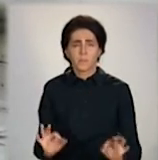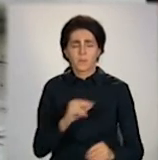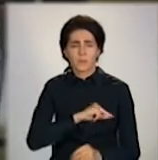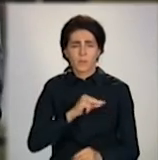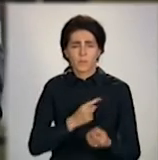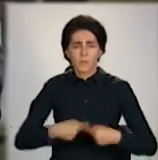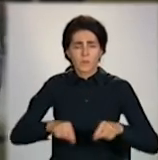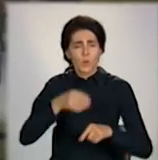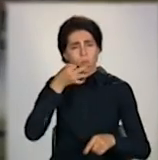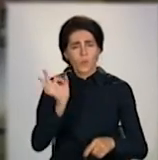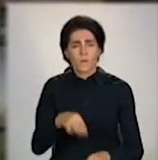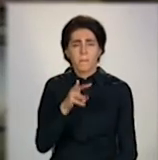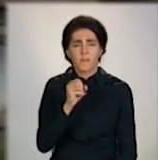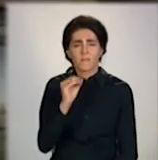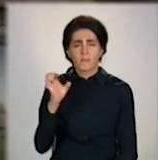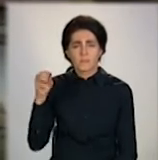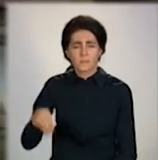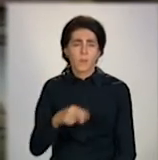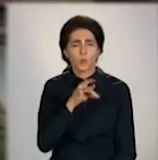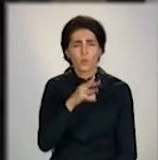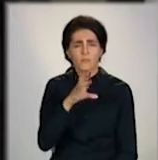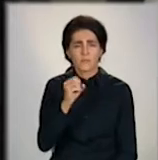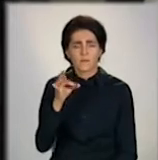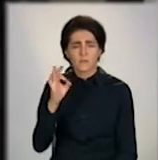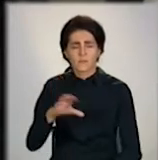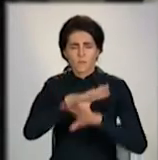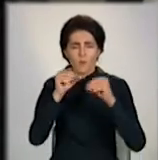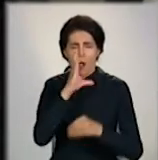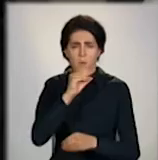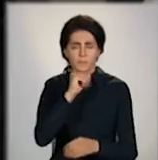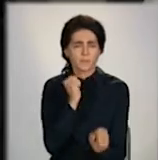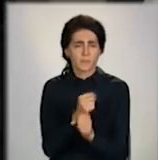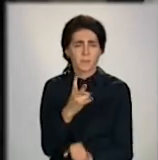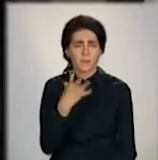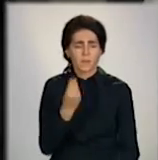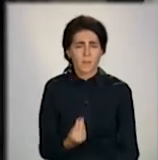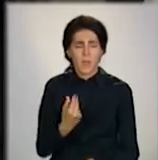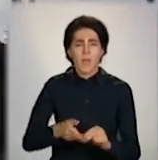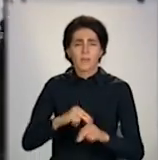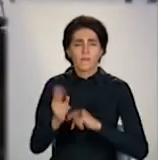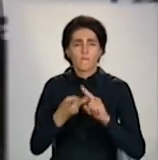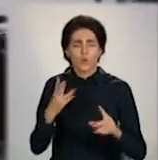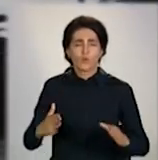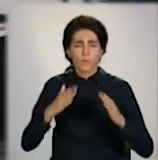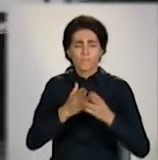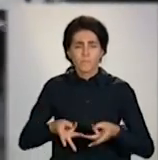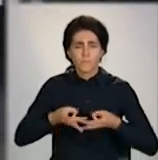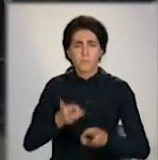спеціалістів «Метінвестпромсервісу» з оновленням агрегату також впоралися за 5 діб. Загалом у капремонт другої доменної печі